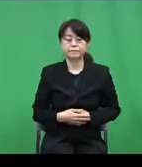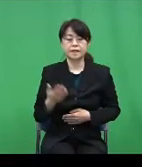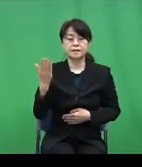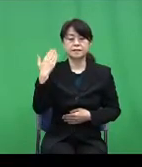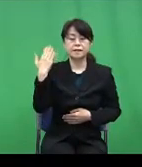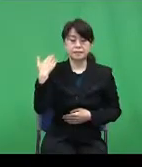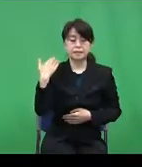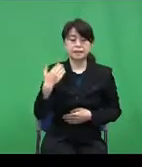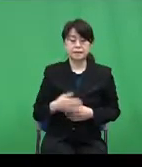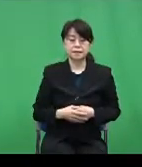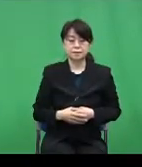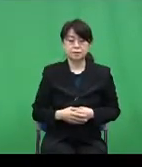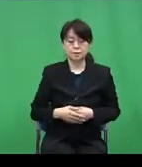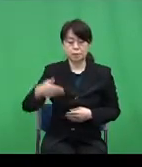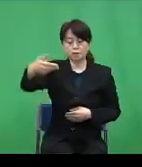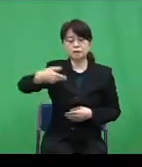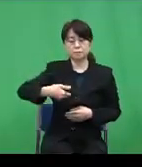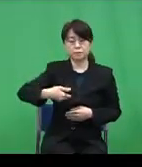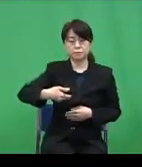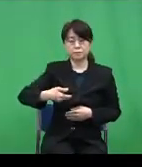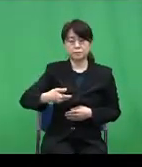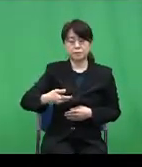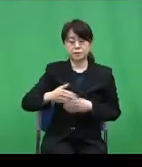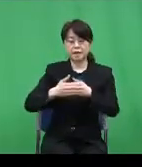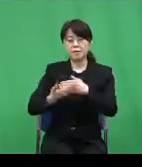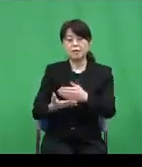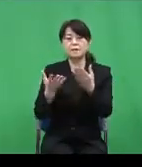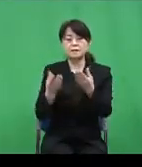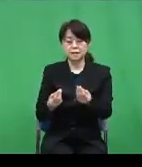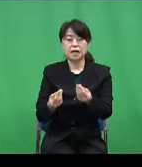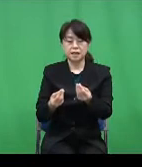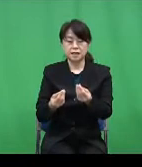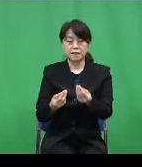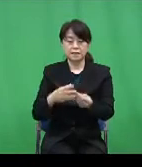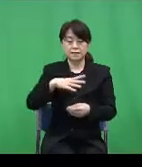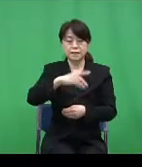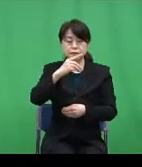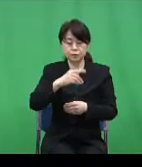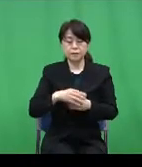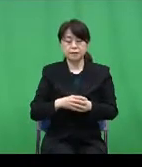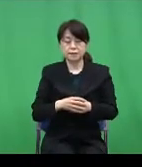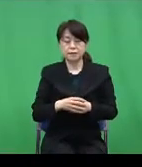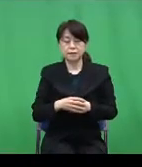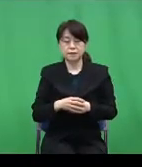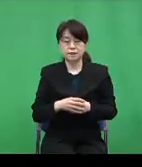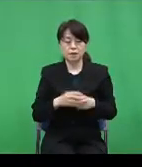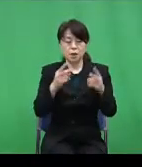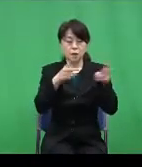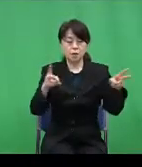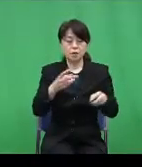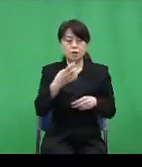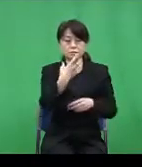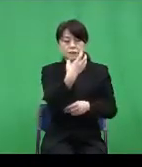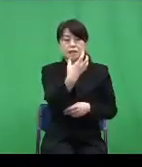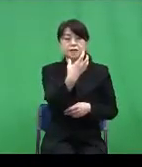和井さんの質問でちょっと落としましたが、冒頭北陸新幹線の負担の話